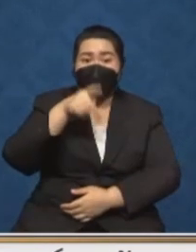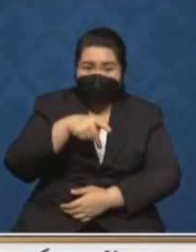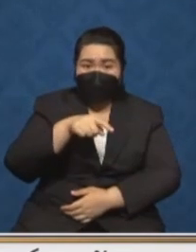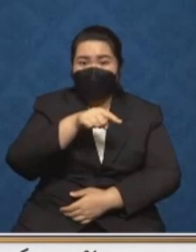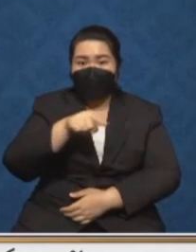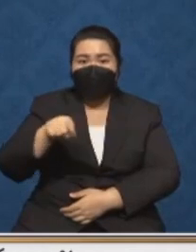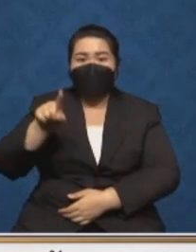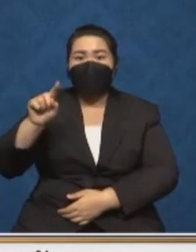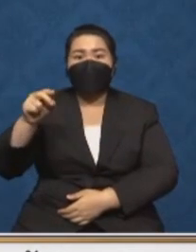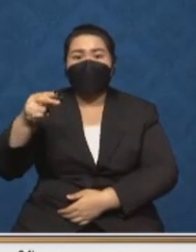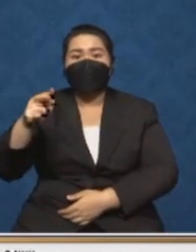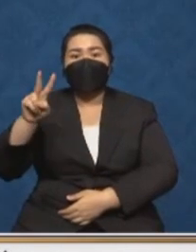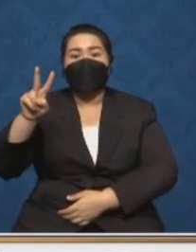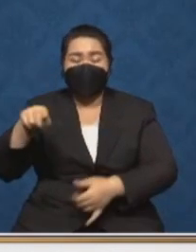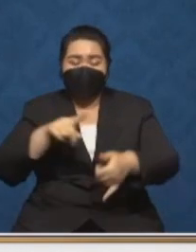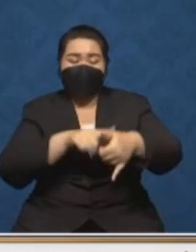ตัว